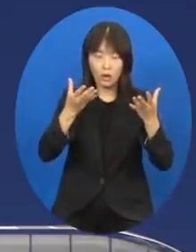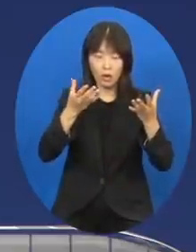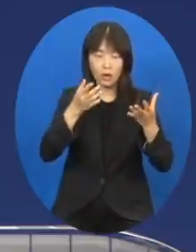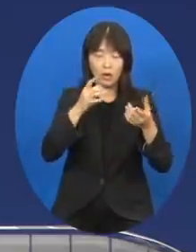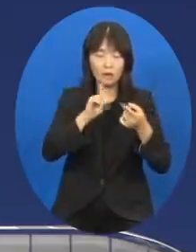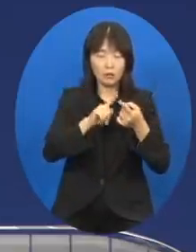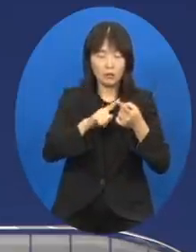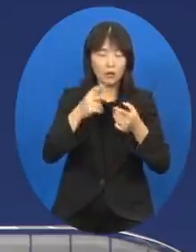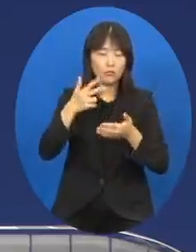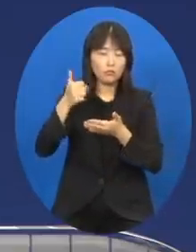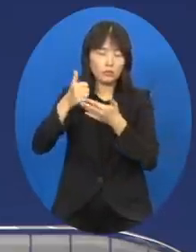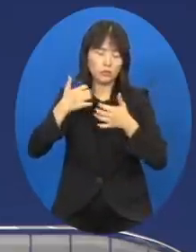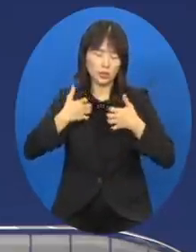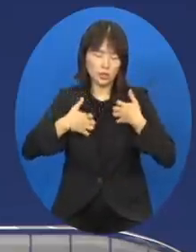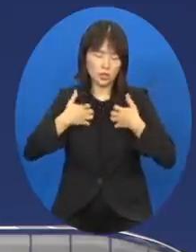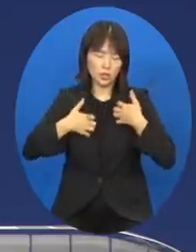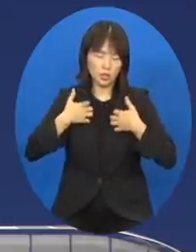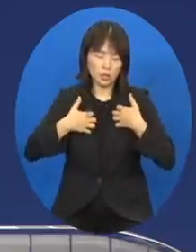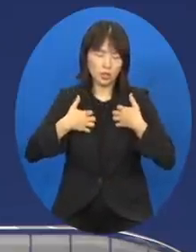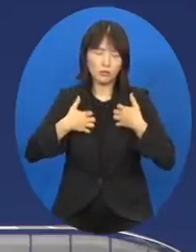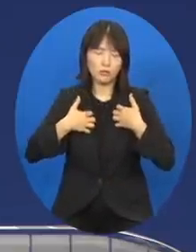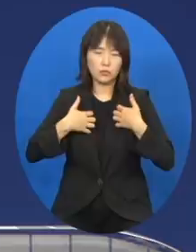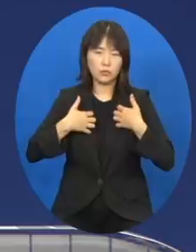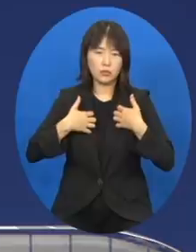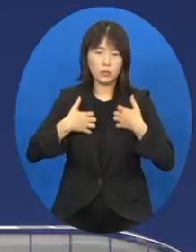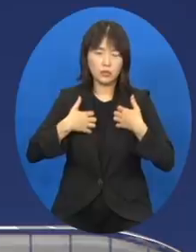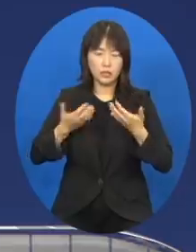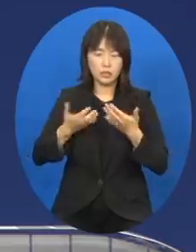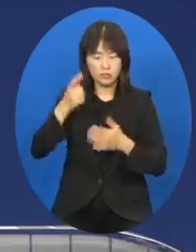주님이 기뻐하시는 일이라고 저는 믿습니다.